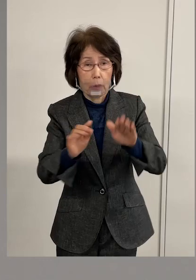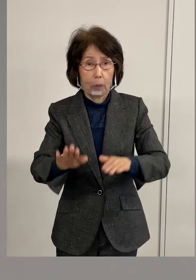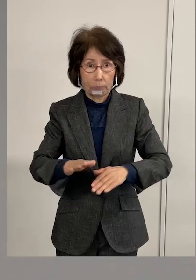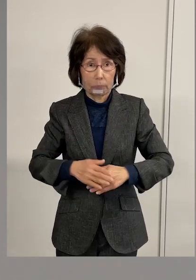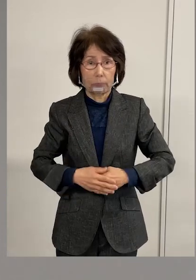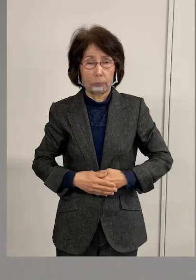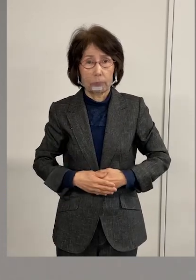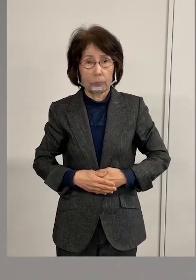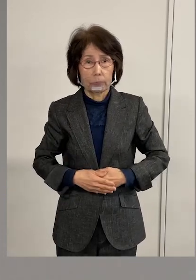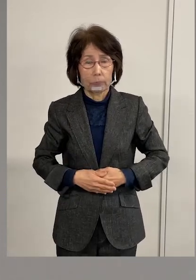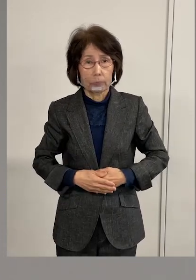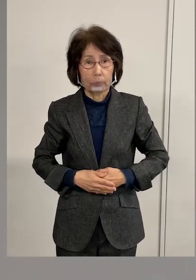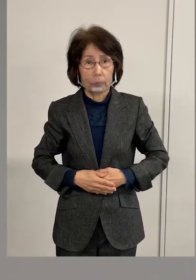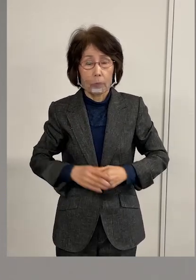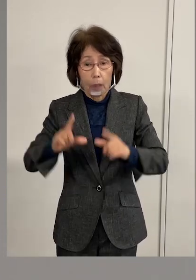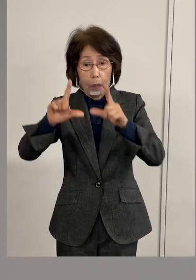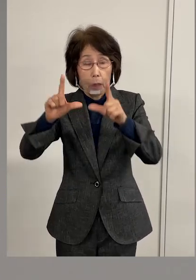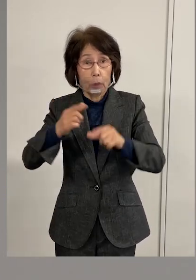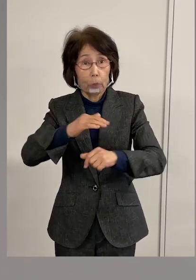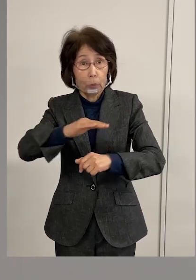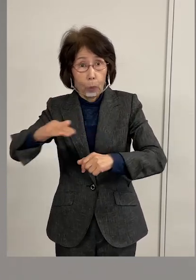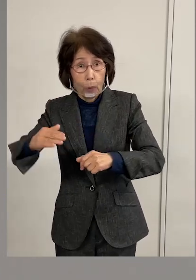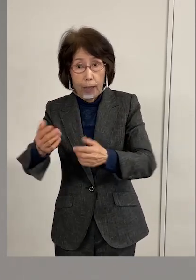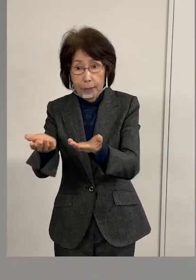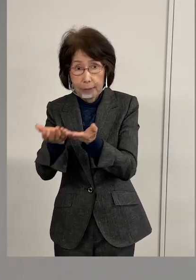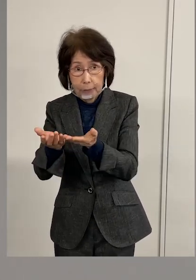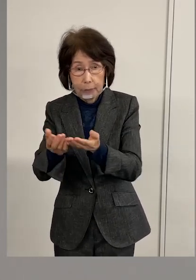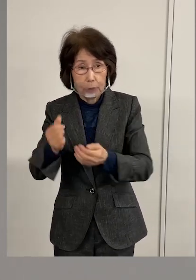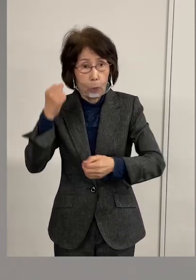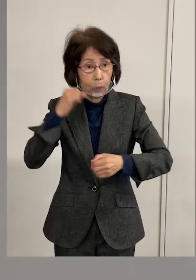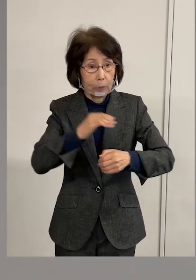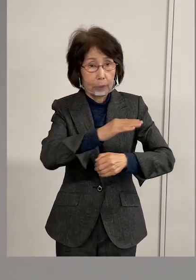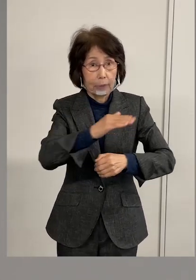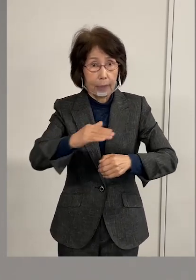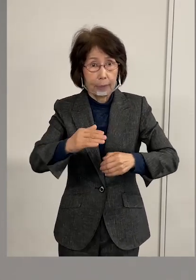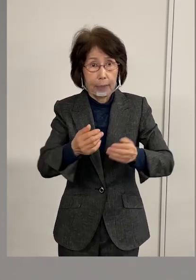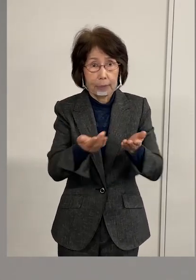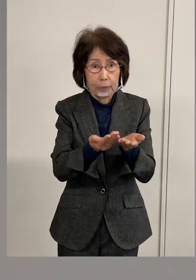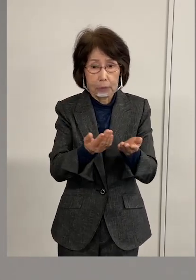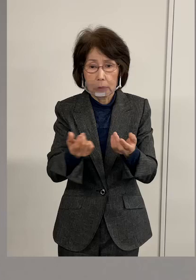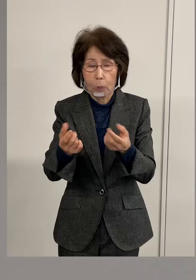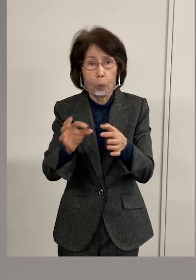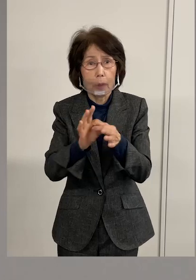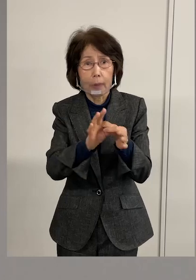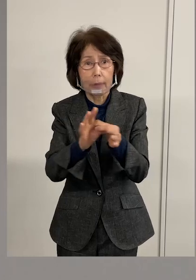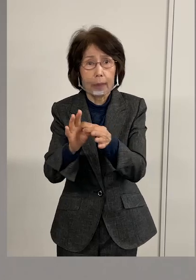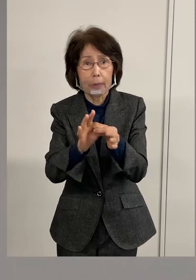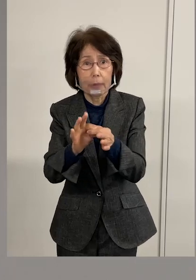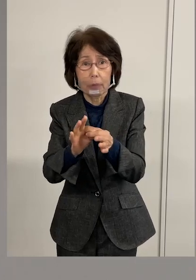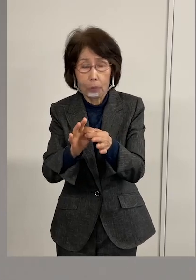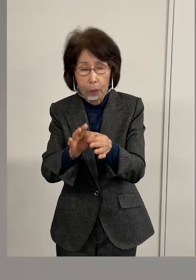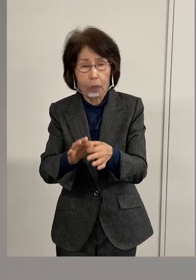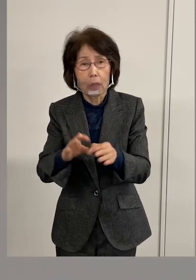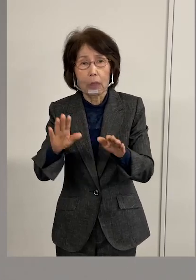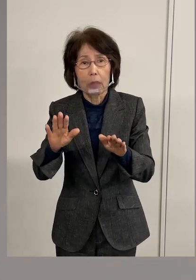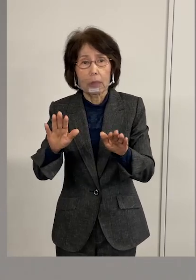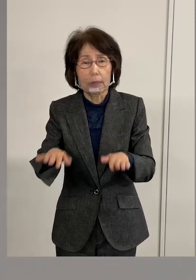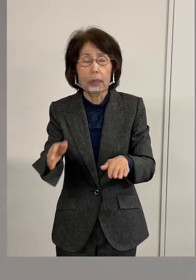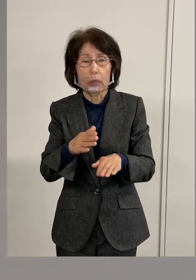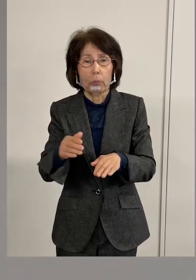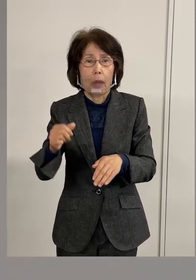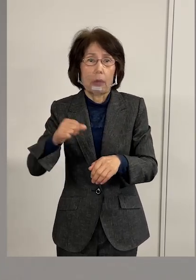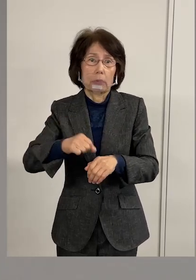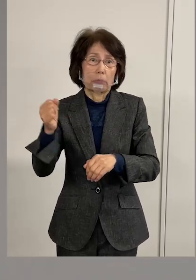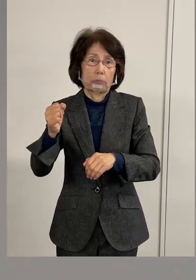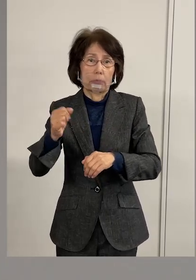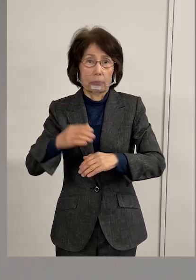まあ、東海地震と南海地震との相関関係というのは最近はちょっと否定されてきてるというふうに思いますが、